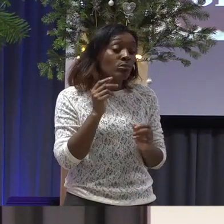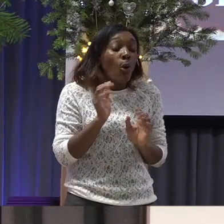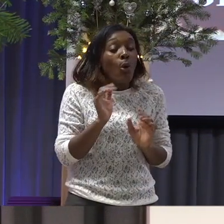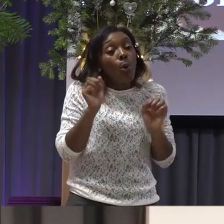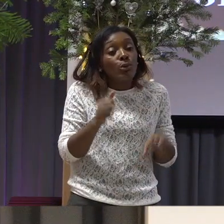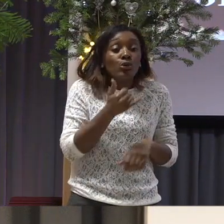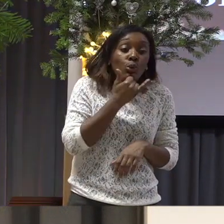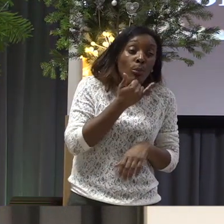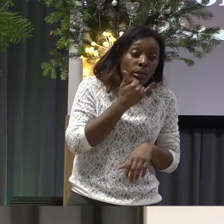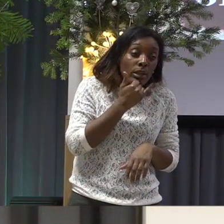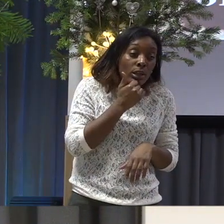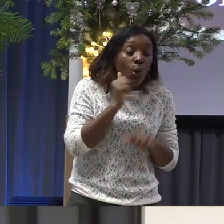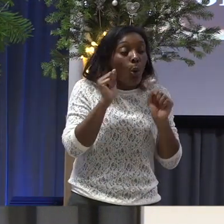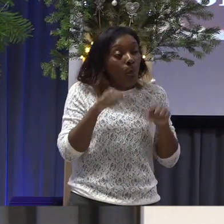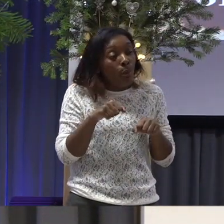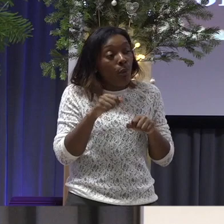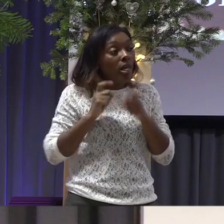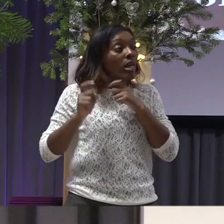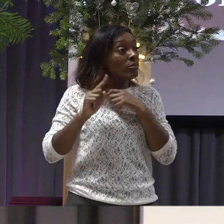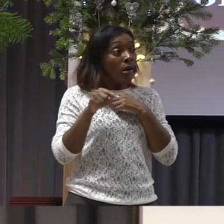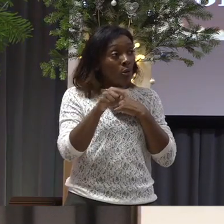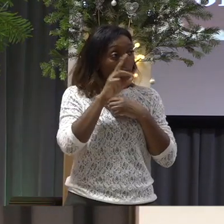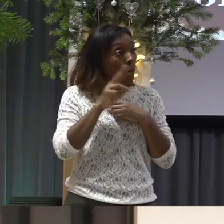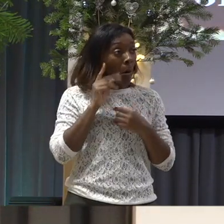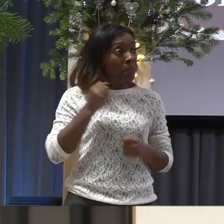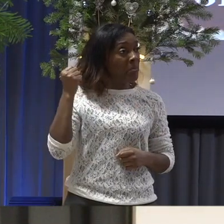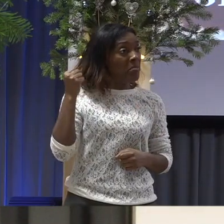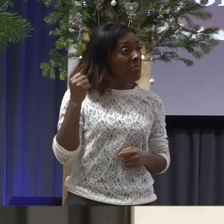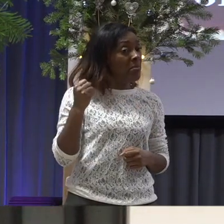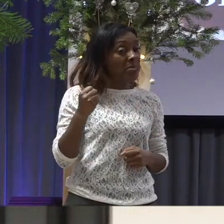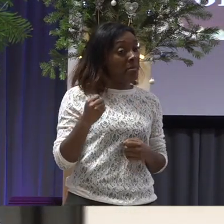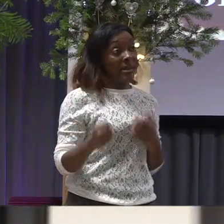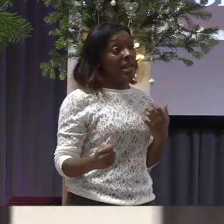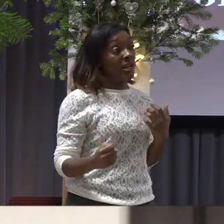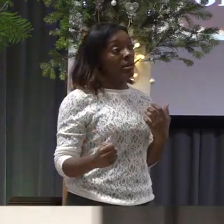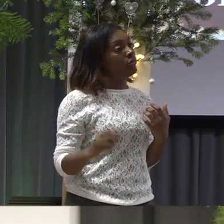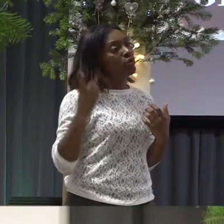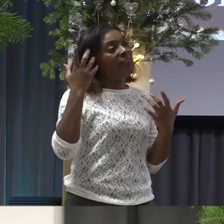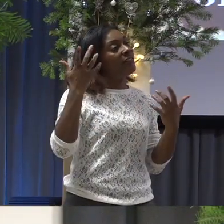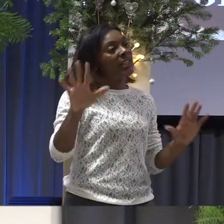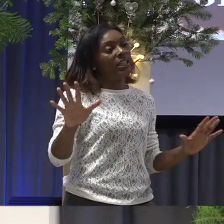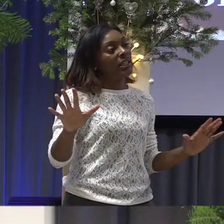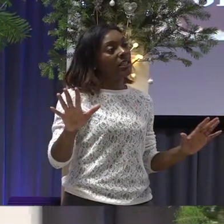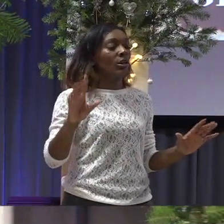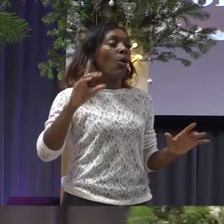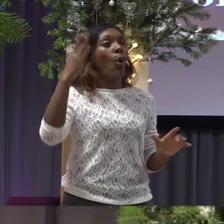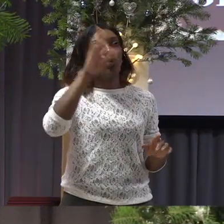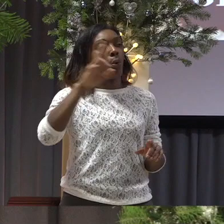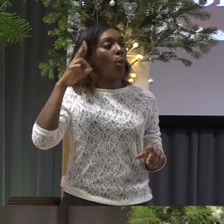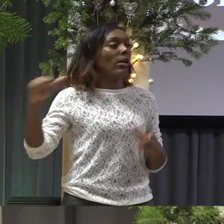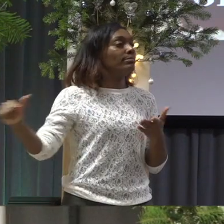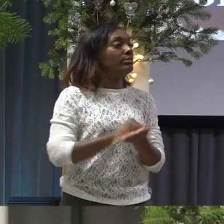vite revenir. Mais lui, il a aggravé sa situation et le résultat était catastrophique. Alors, ne poussons pas